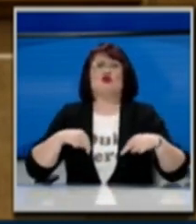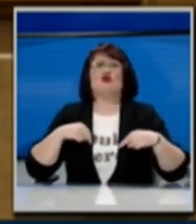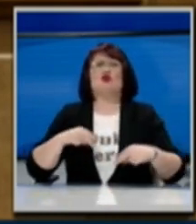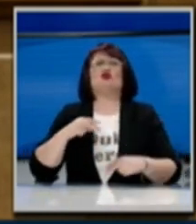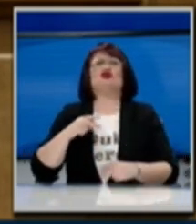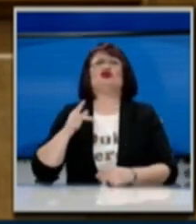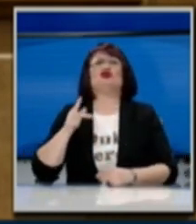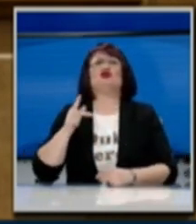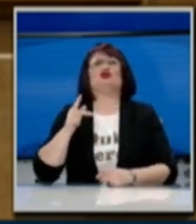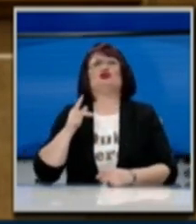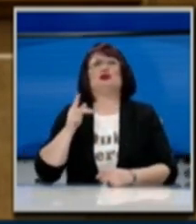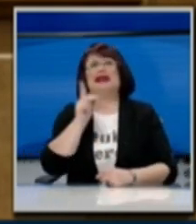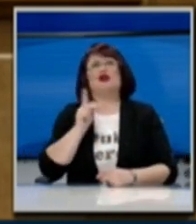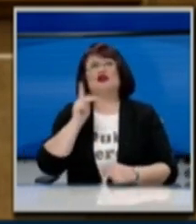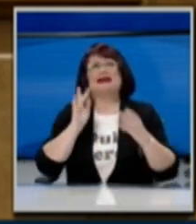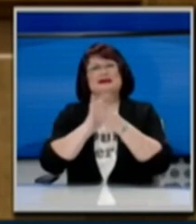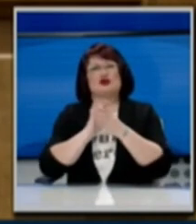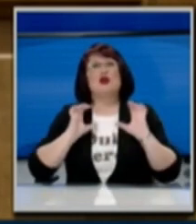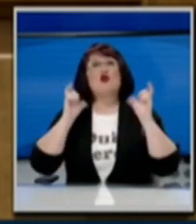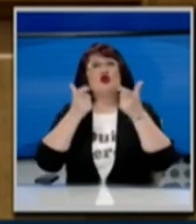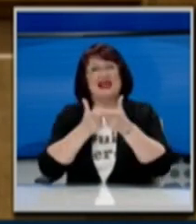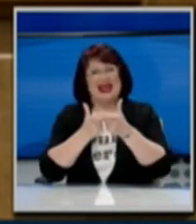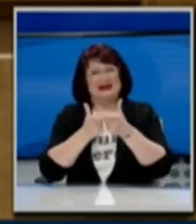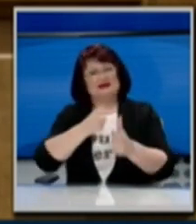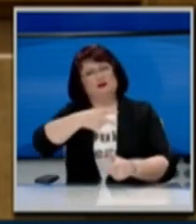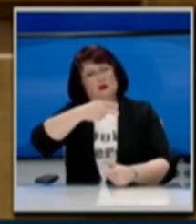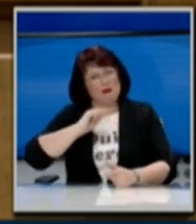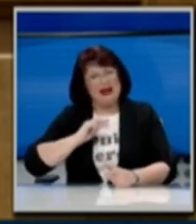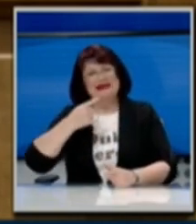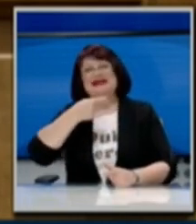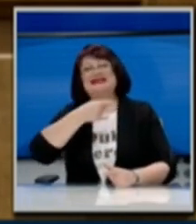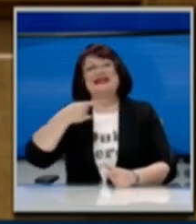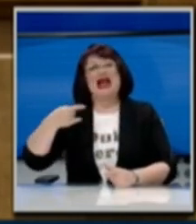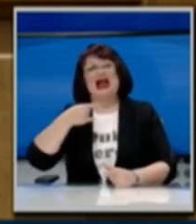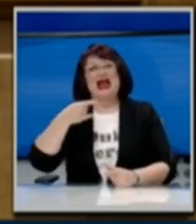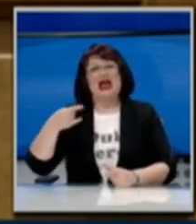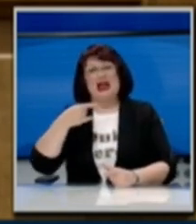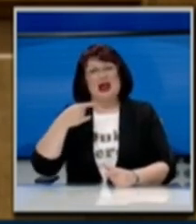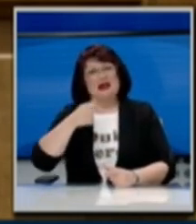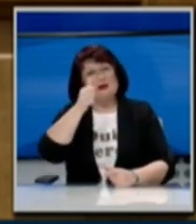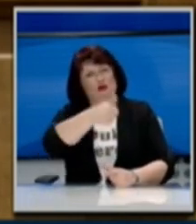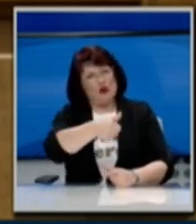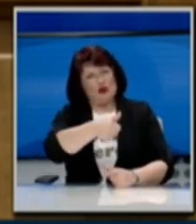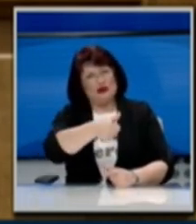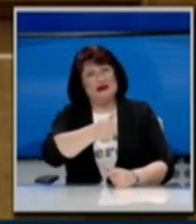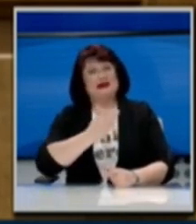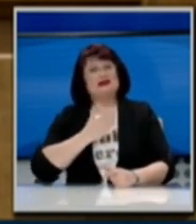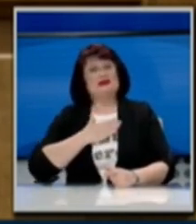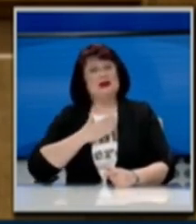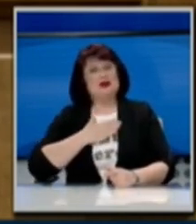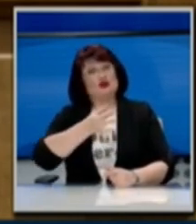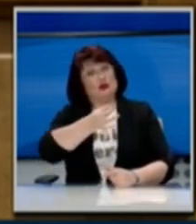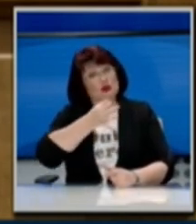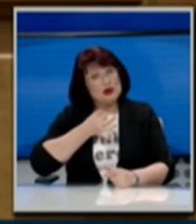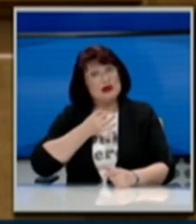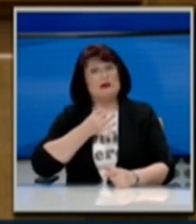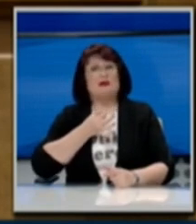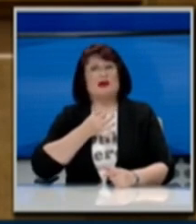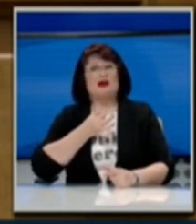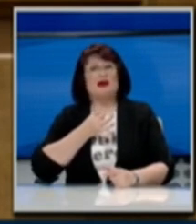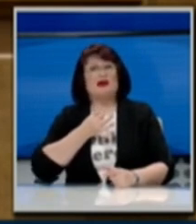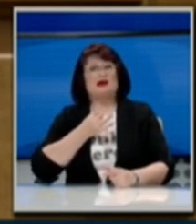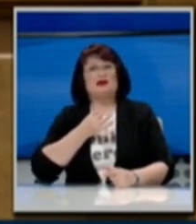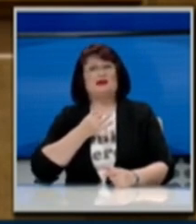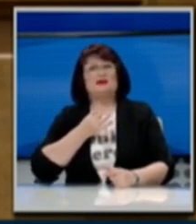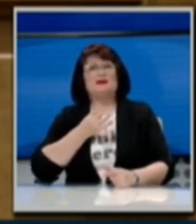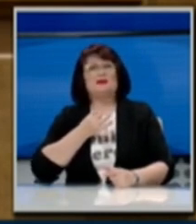Κοινωνικής Συνοχής και Οικογένειας, που απάντησε, χωρίς να της απευθυνθώ και την ευχαριστώ, στο θέμα του